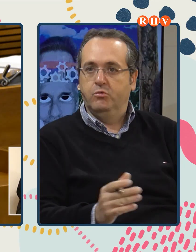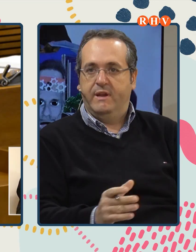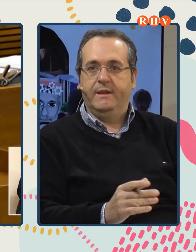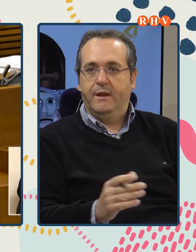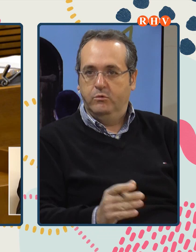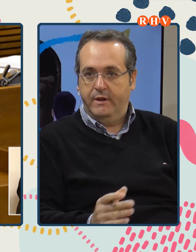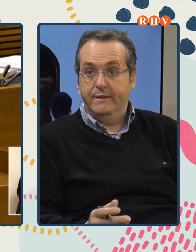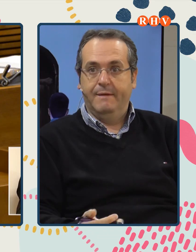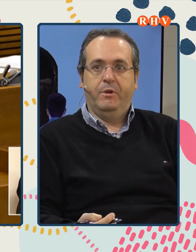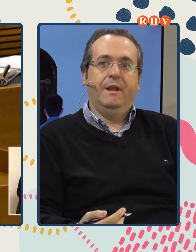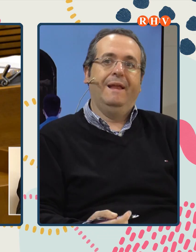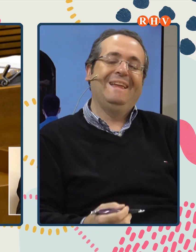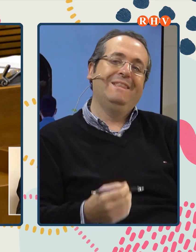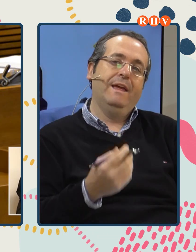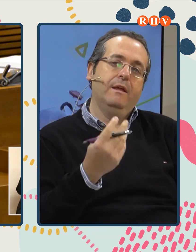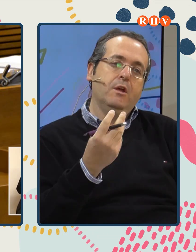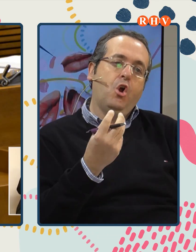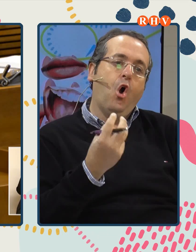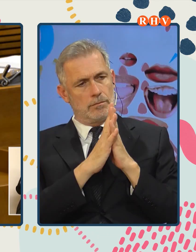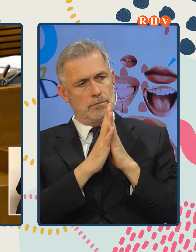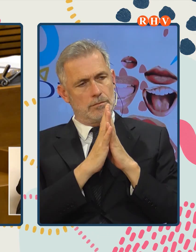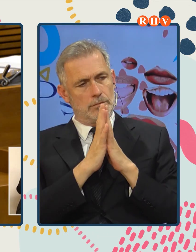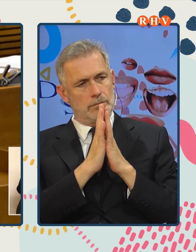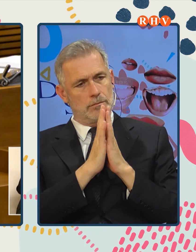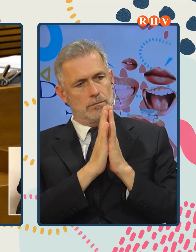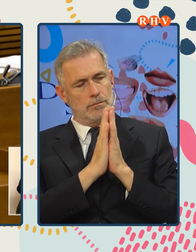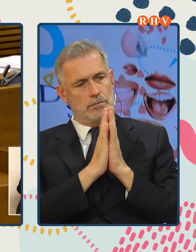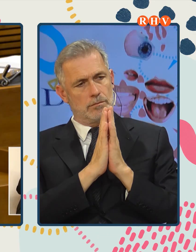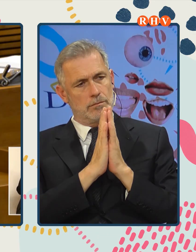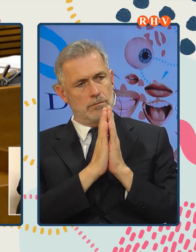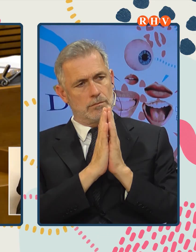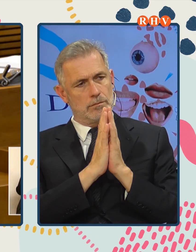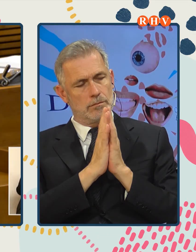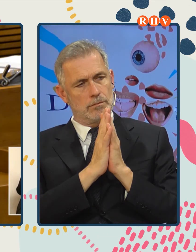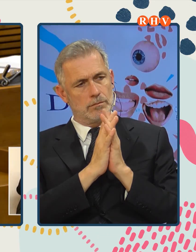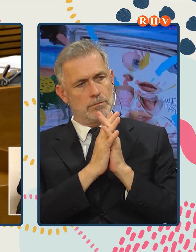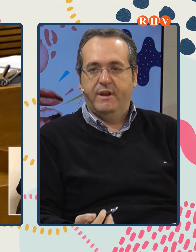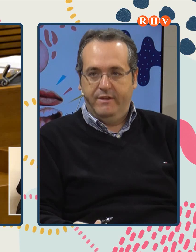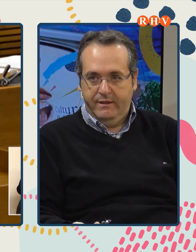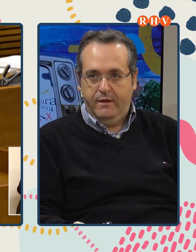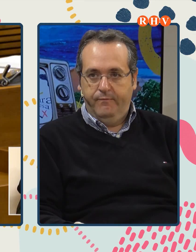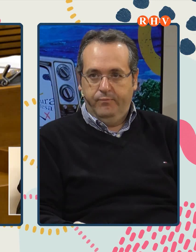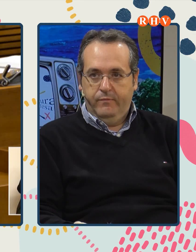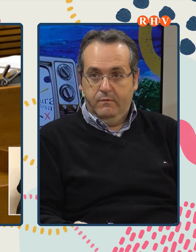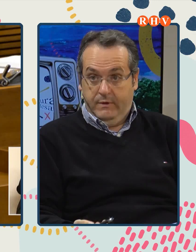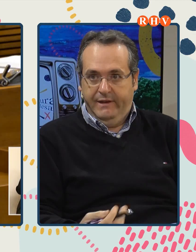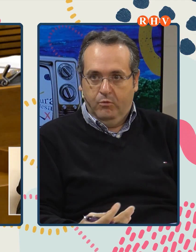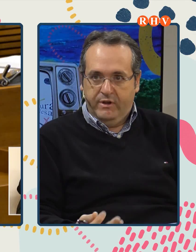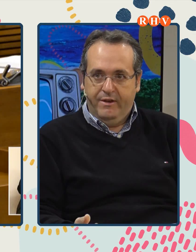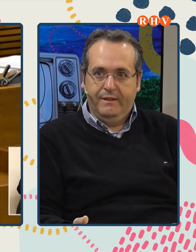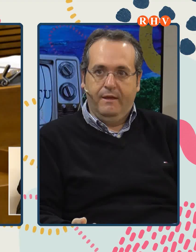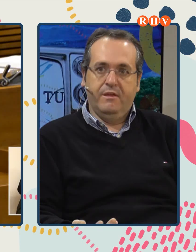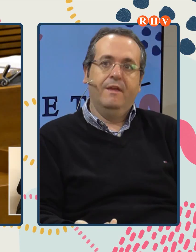PP-Vox, l'ultradreta. Però, clar, el que hem de concretar, aterrar els temes, és a dir, què és l'ultradreta? Què